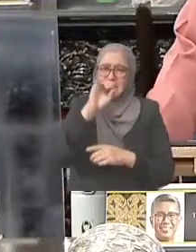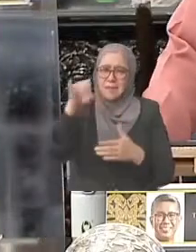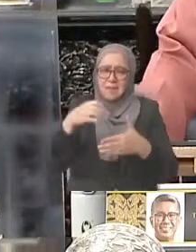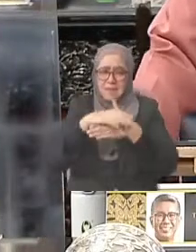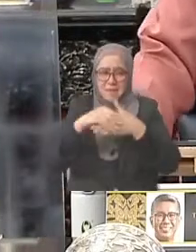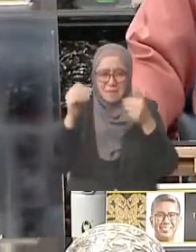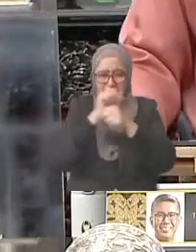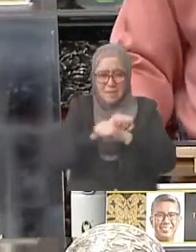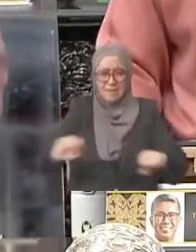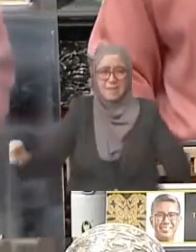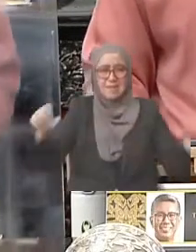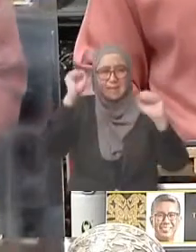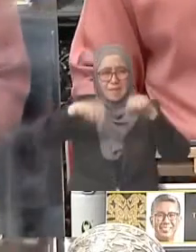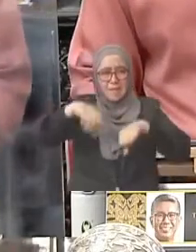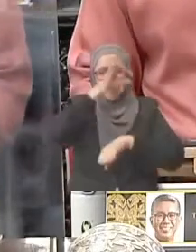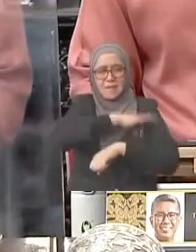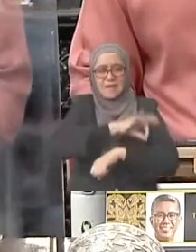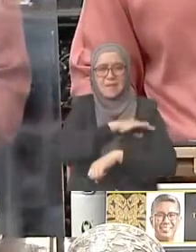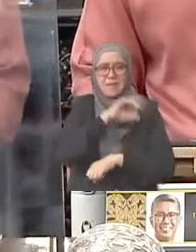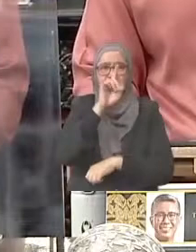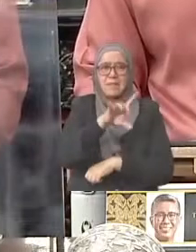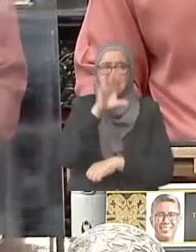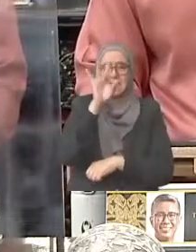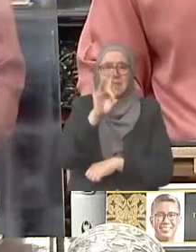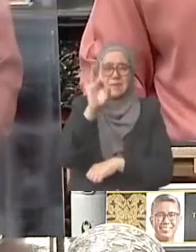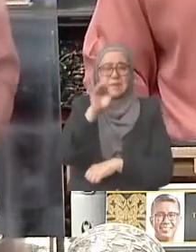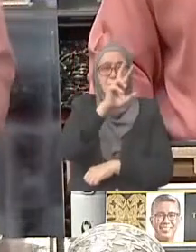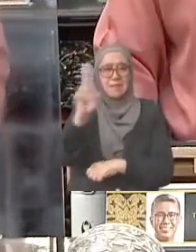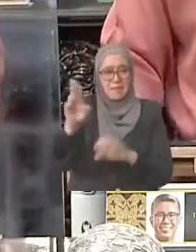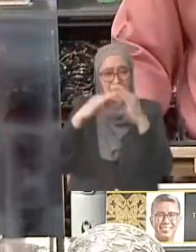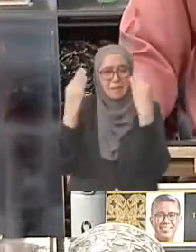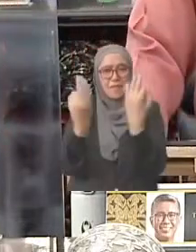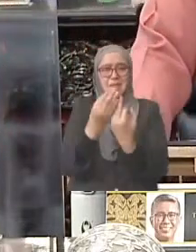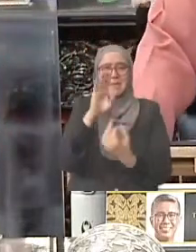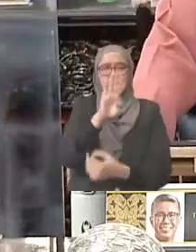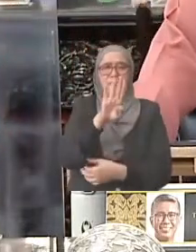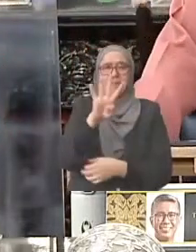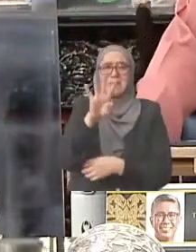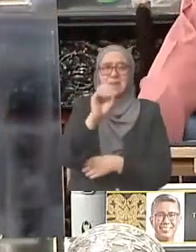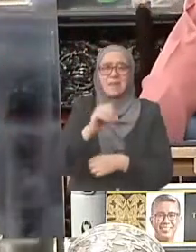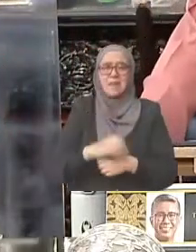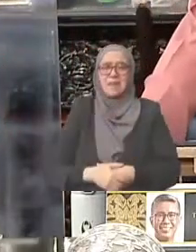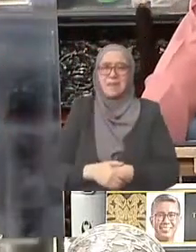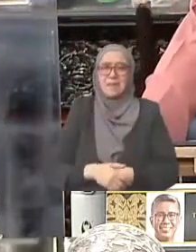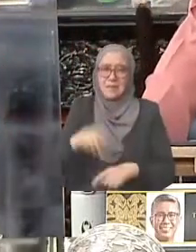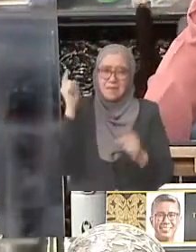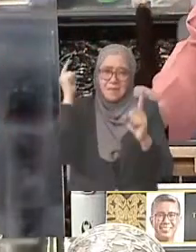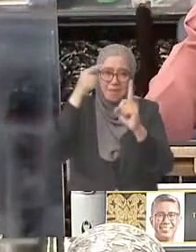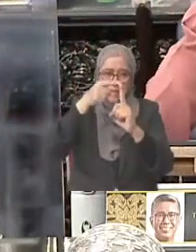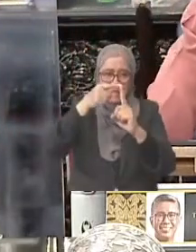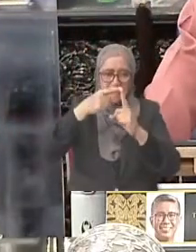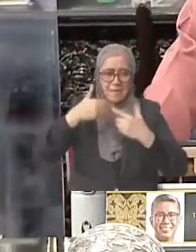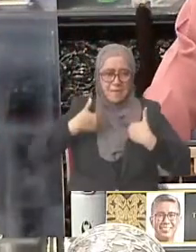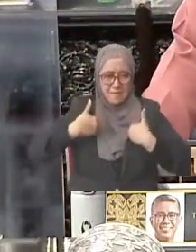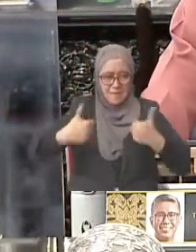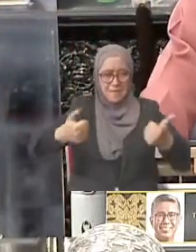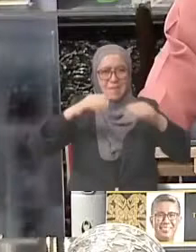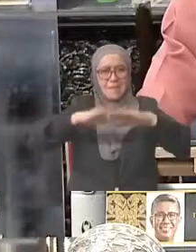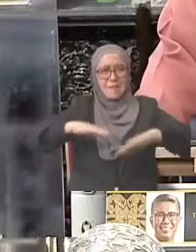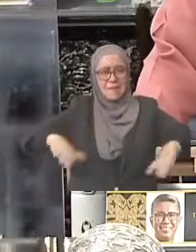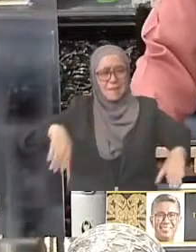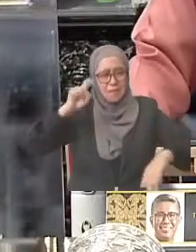memanfaatkan 188000 keluarga B40 selanjutnya aspek kesehatan kanak-kanak juga perlu